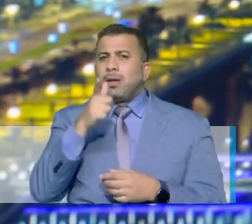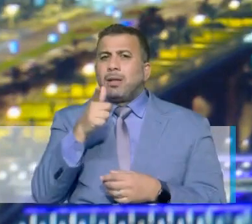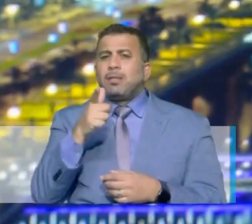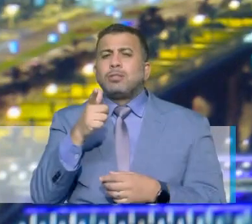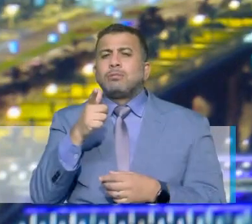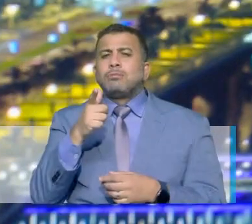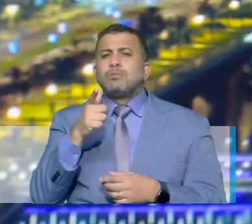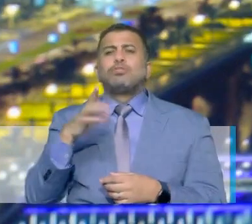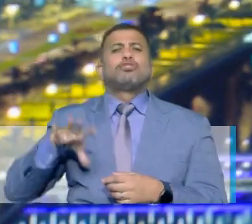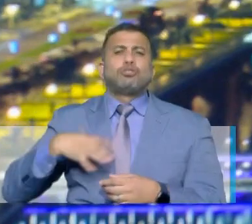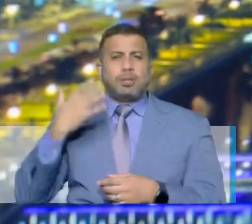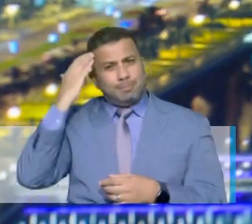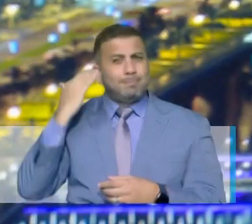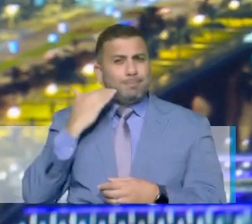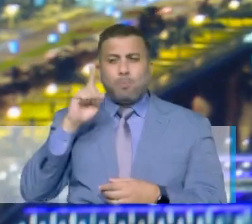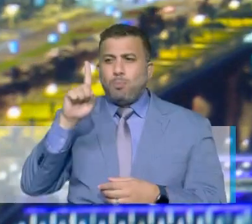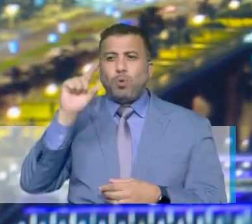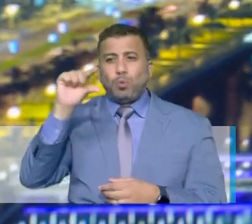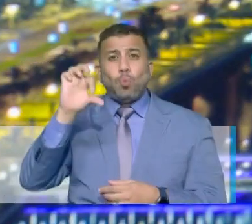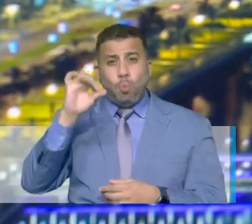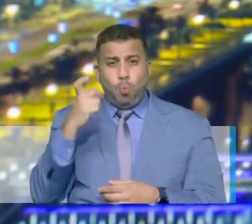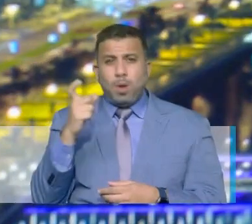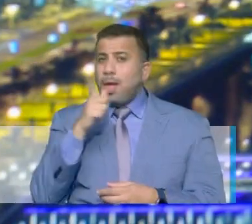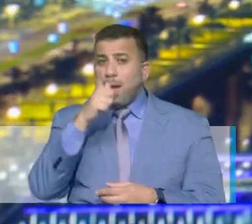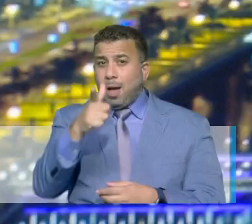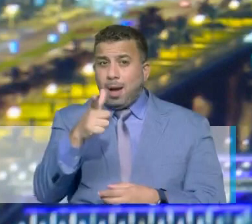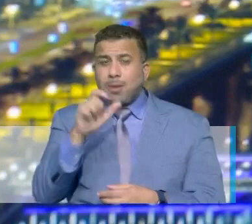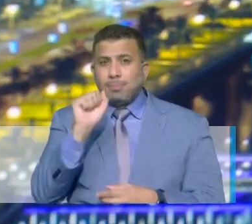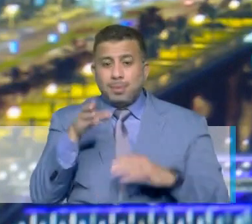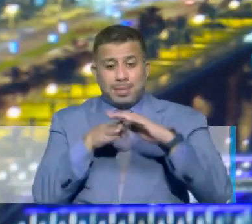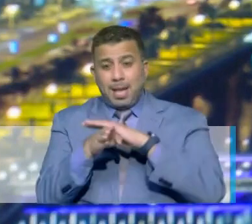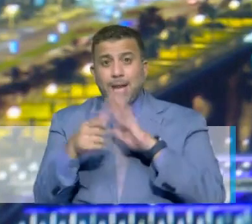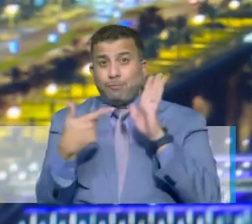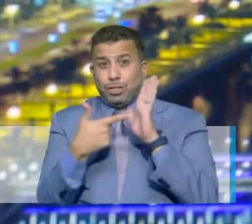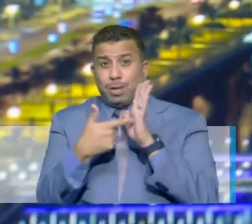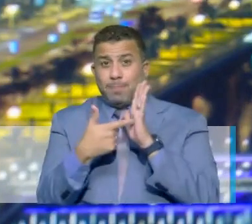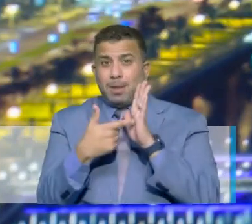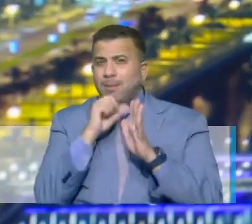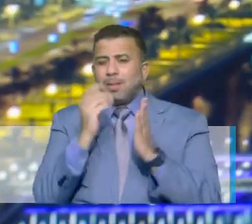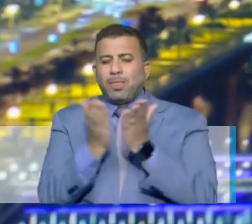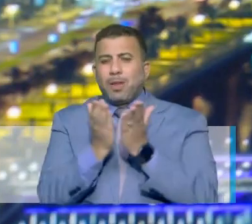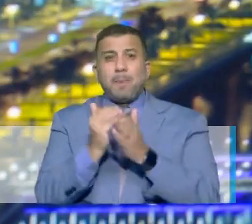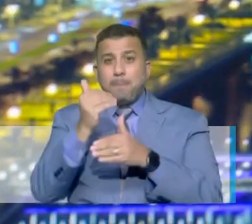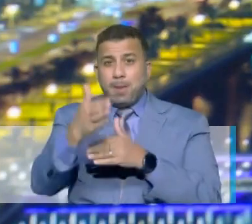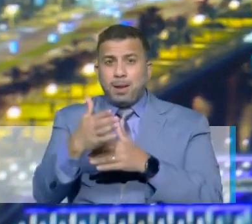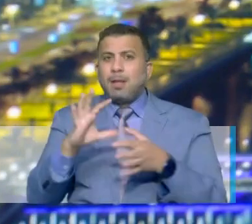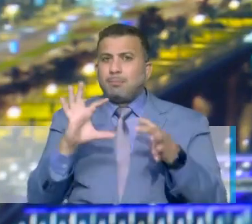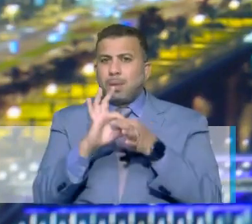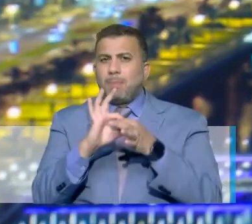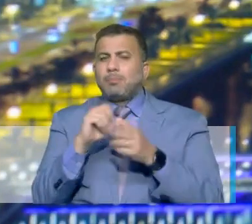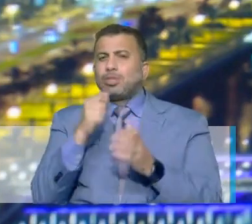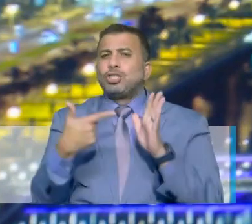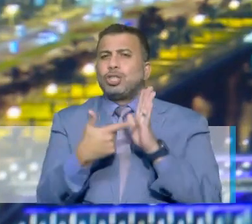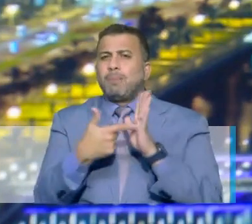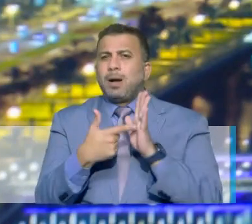اثراء وقالت الشيخ بدور ان ما يحدث في الحرم الجامعي خارج الفصول الدراسيه يرتبط